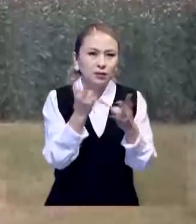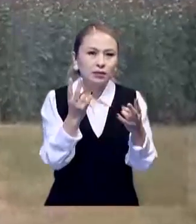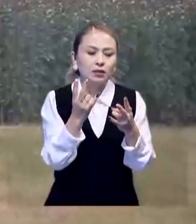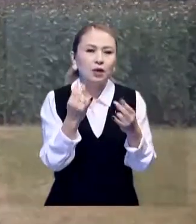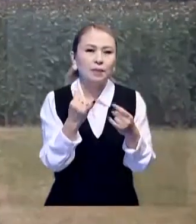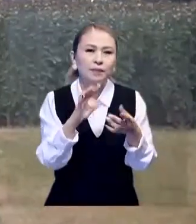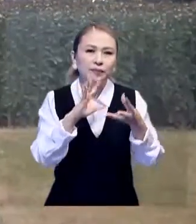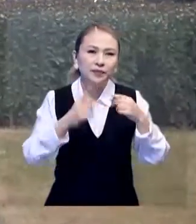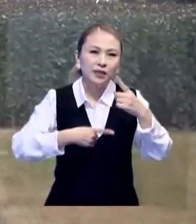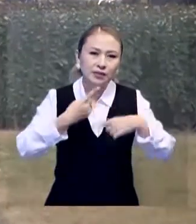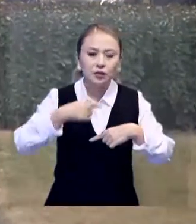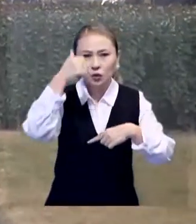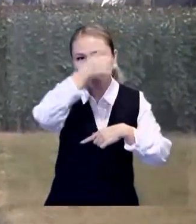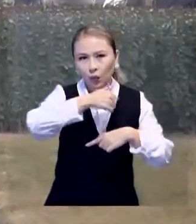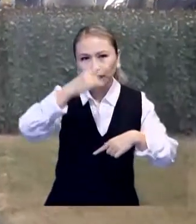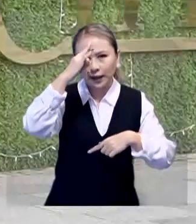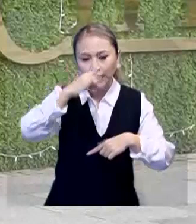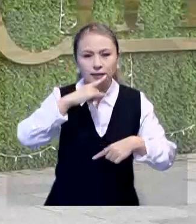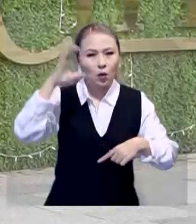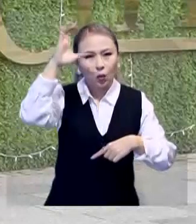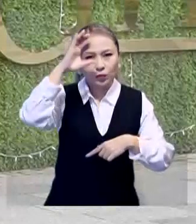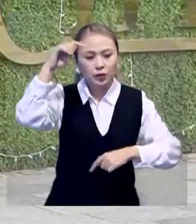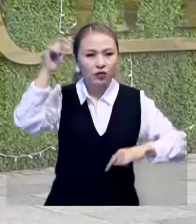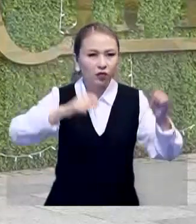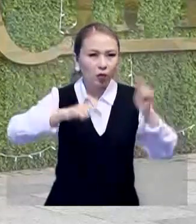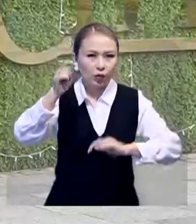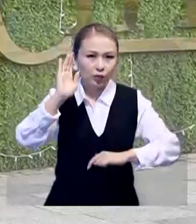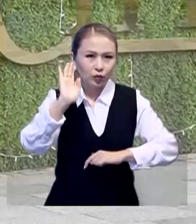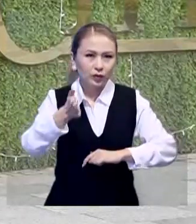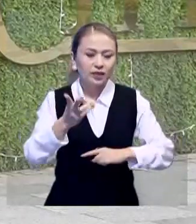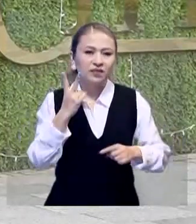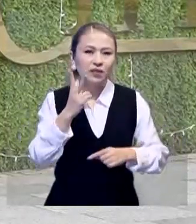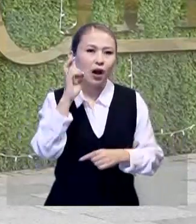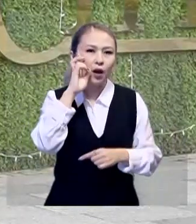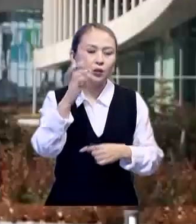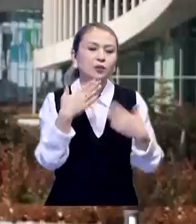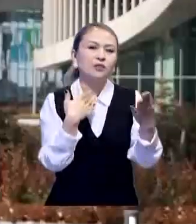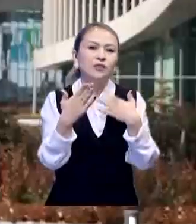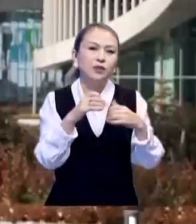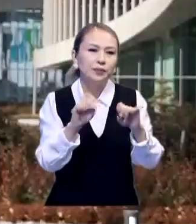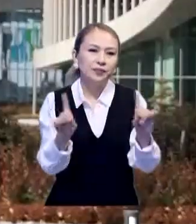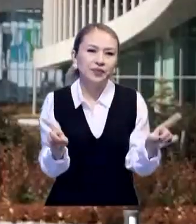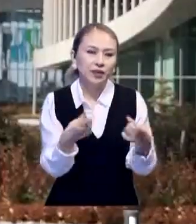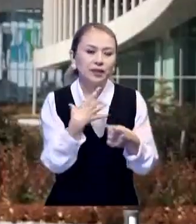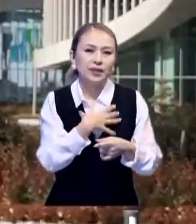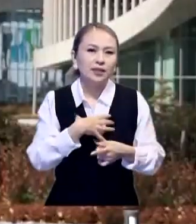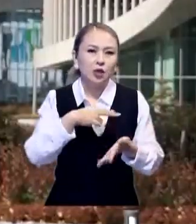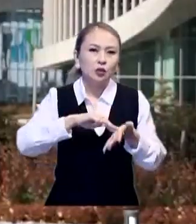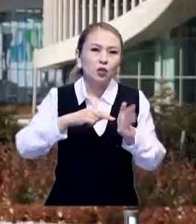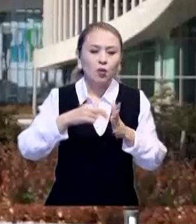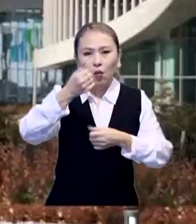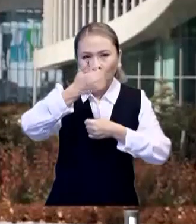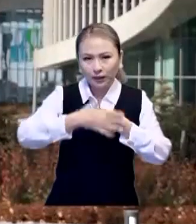Бір парасы келер жылы өтетін Қазақ-Өзбек форумында қаралмақ. Екі елдің қарым-қатынасын жаңа кезеңге көтеретін негізгі жоба Орталық